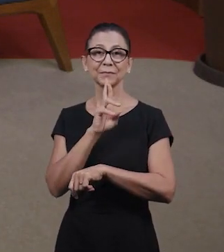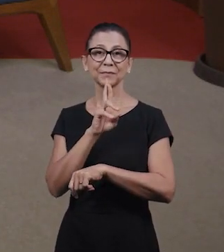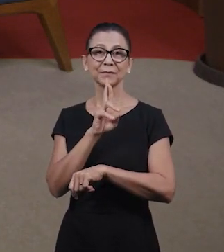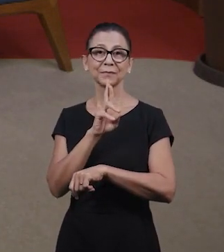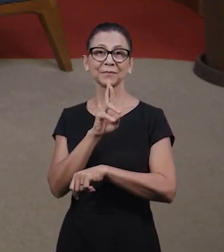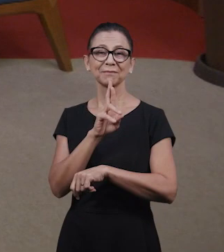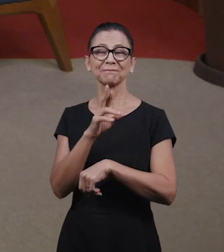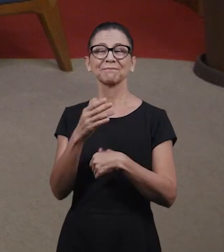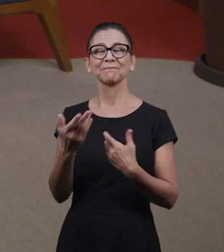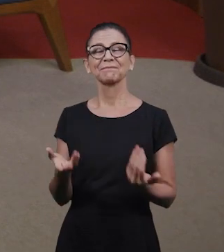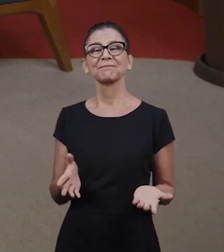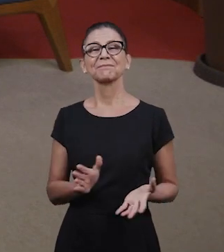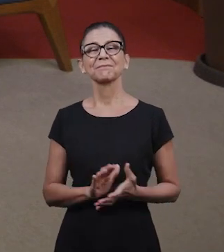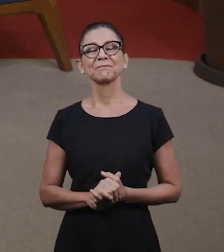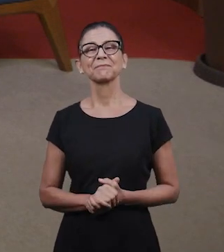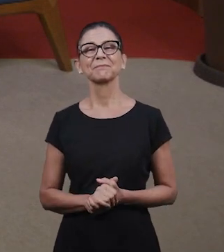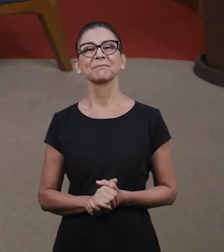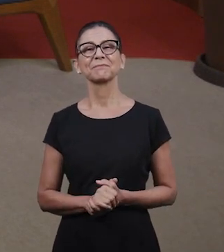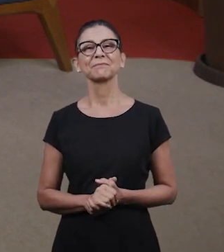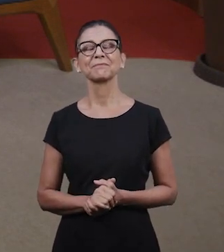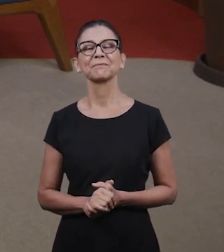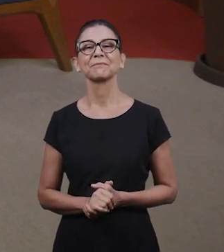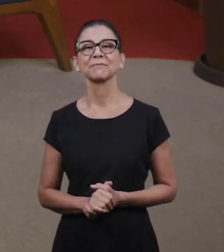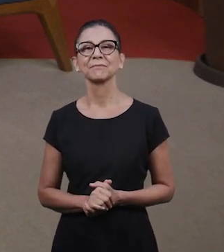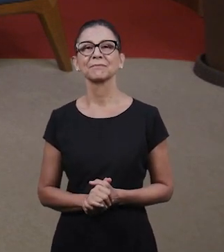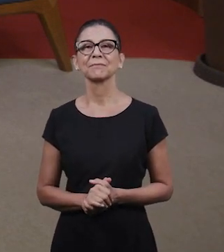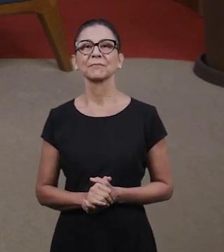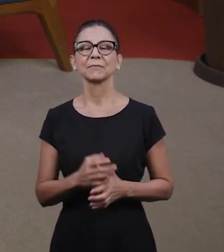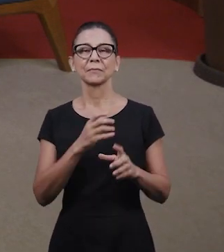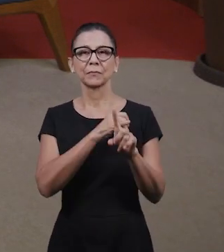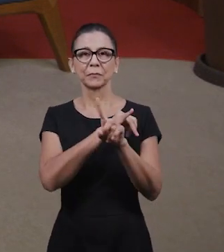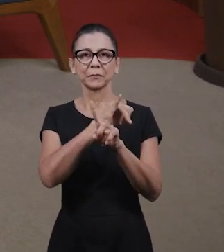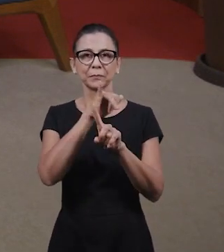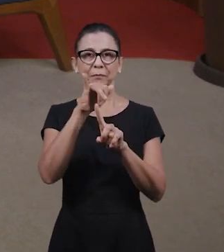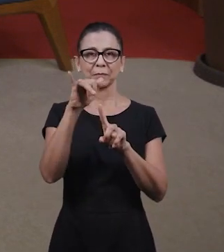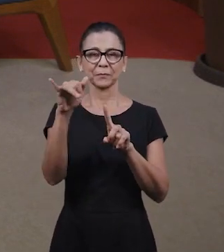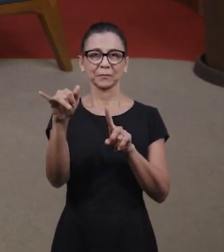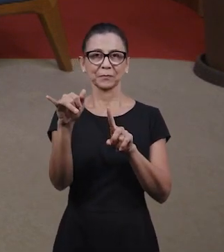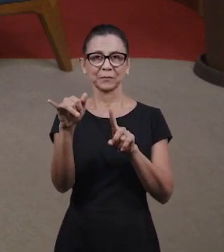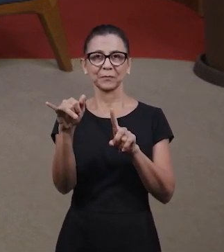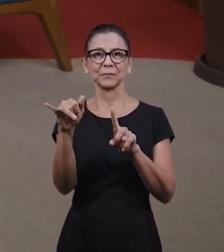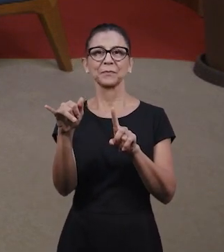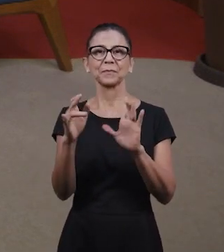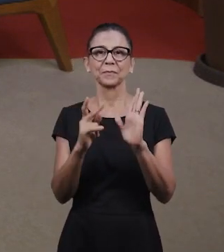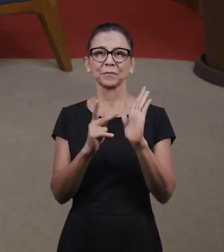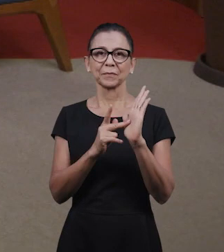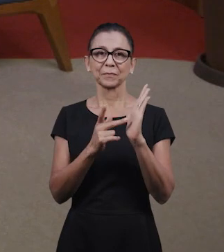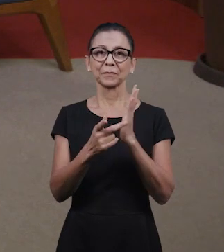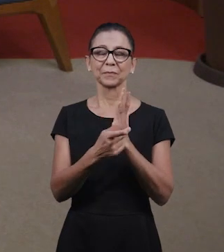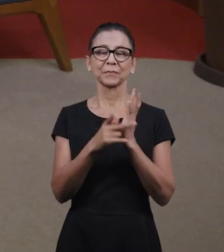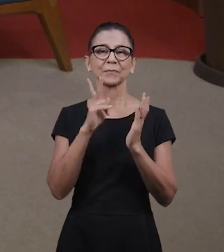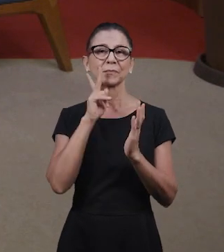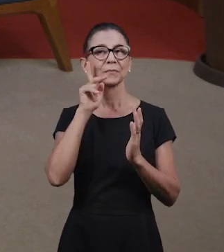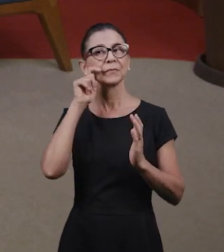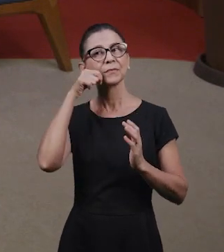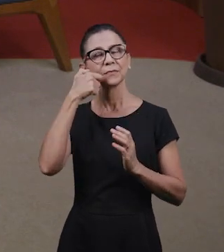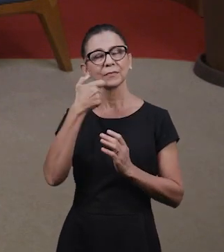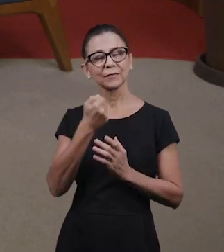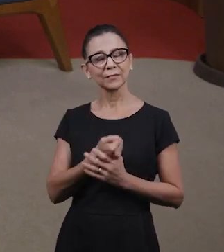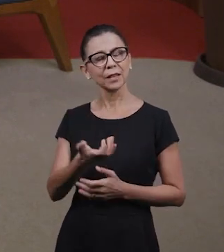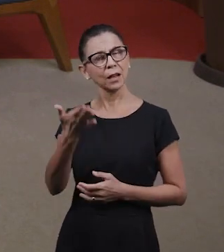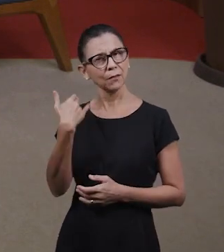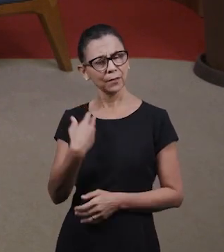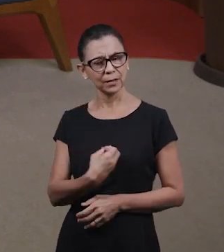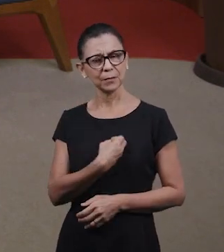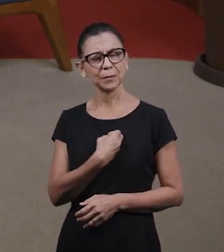vous pouvez nous parler sur l'application prophétique de la parabole de la grande scène. Participez, envoyez votre commentaire. Nous